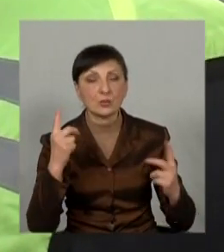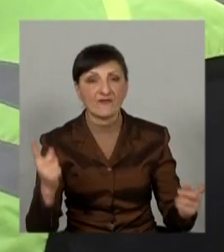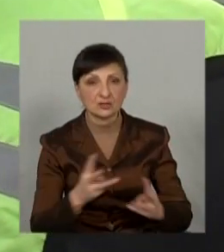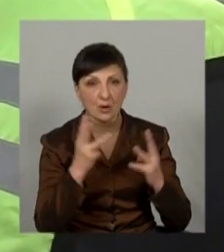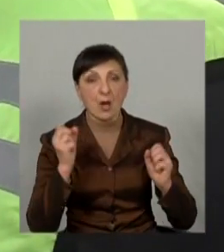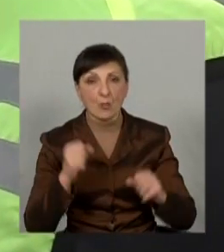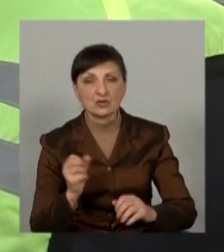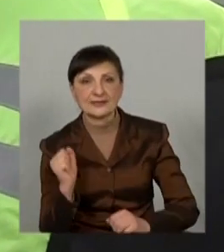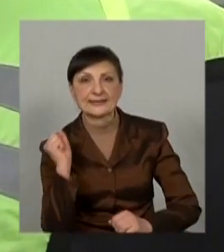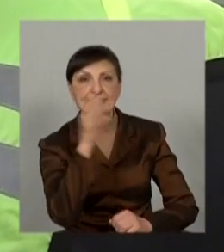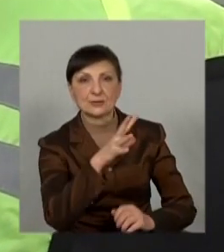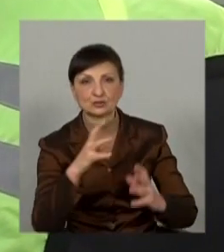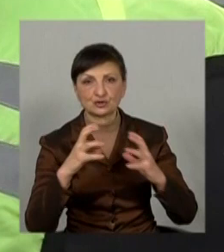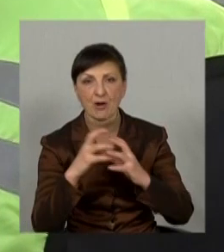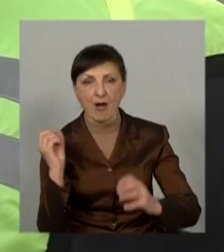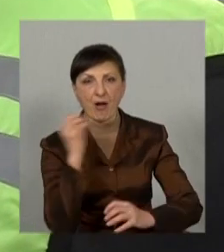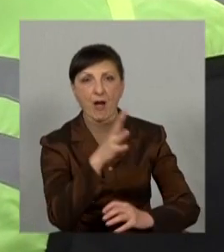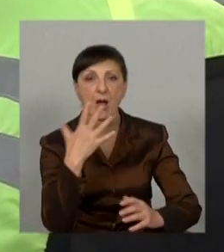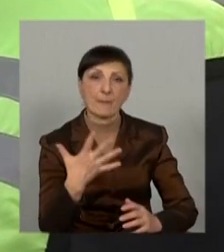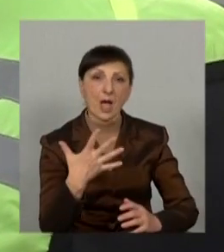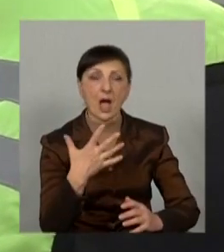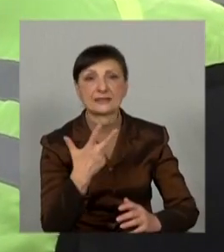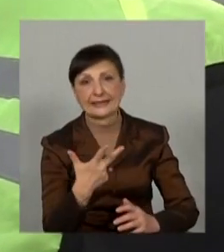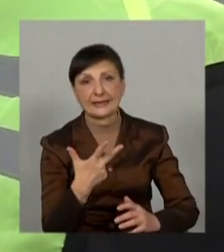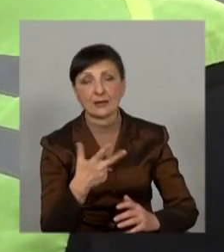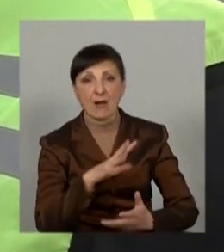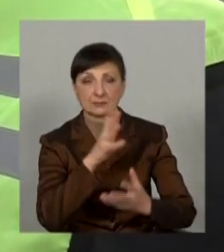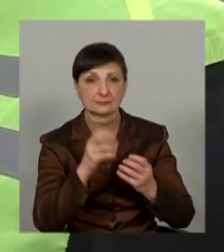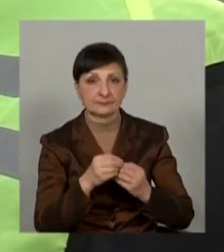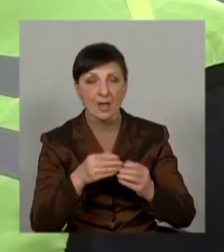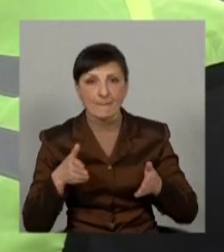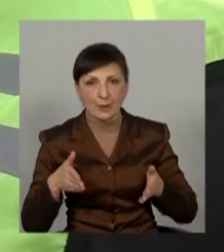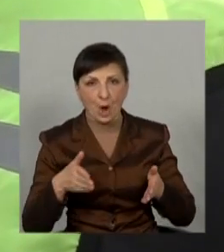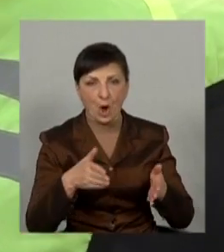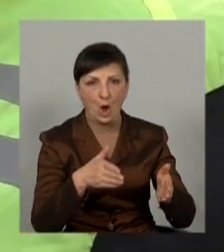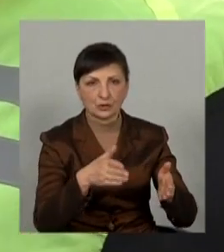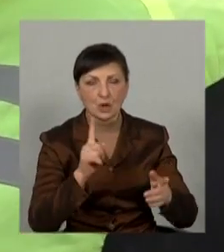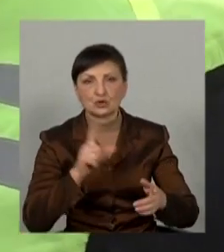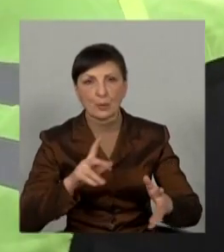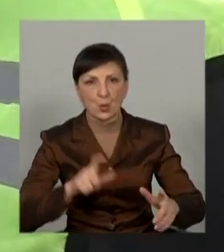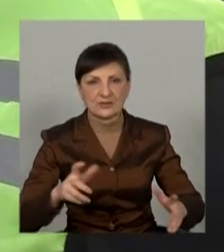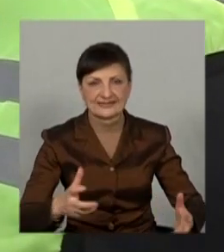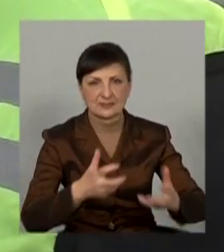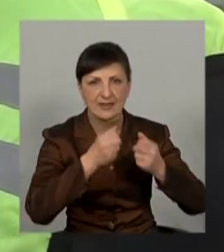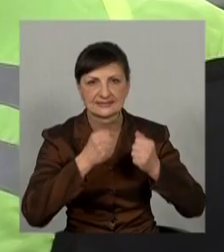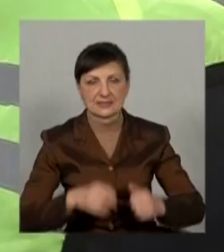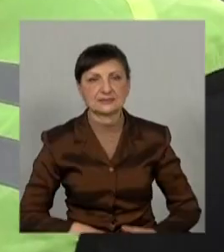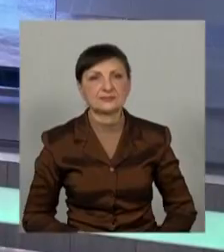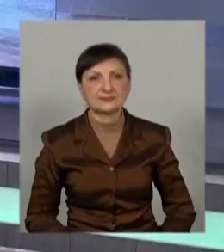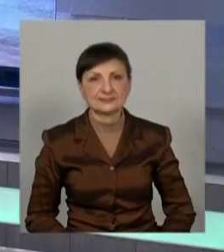можно кинуть 3-4 шара, может и 5, и 6. Таким образом образовать проход, чтобы спасти людей, пострадавших вынести.